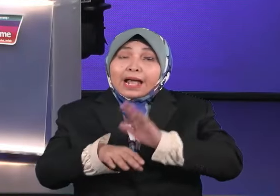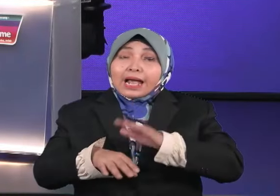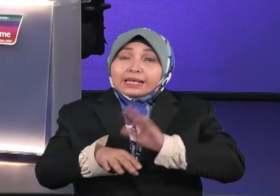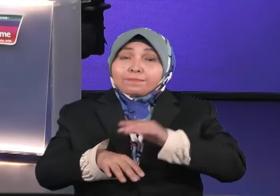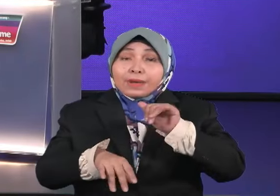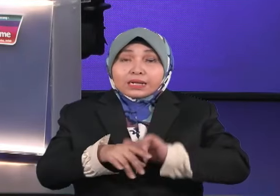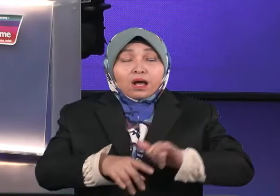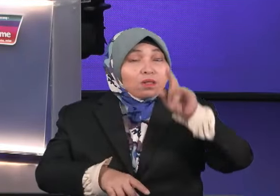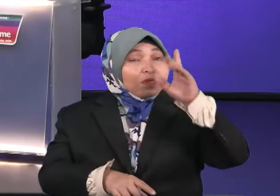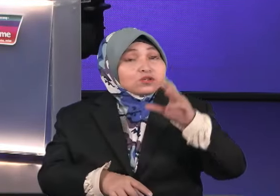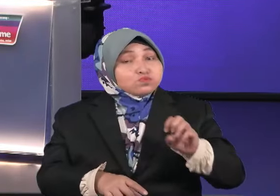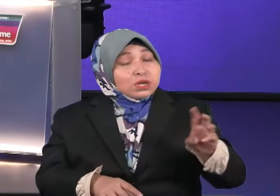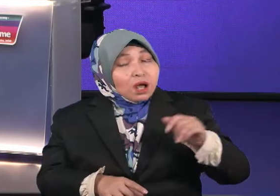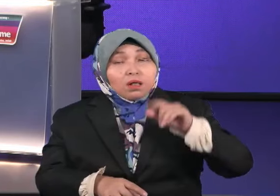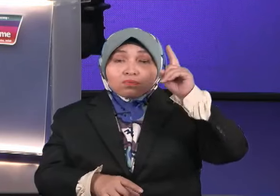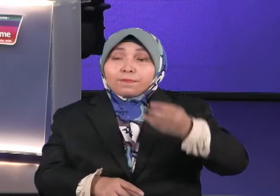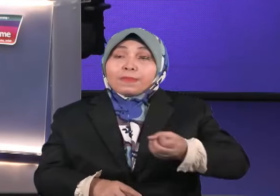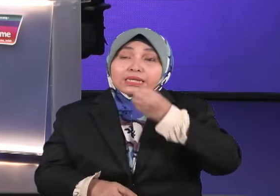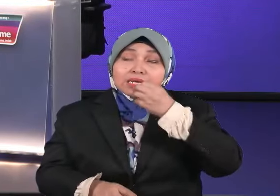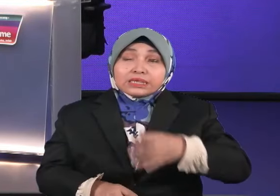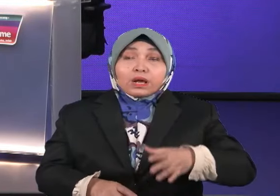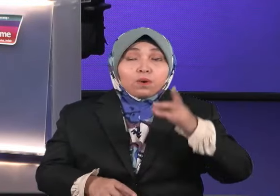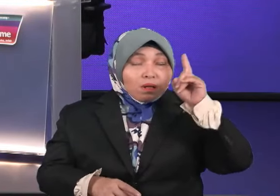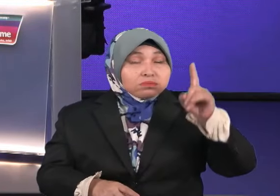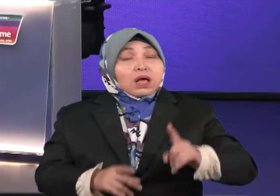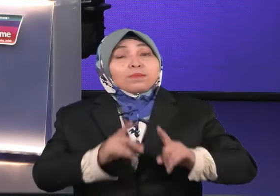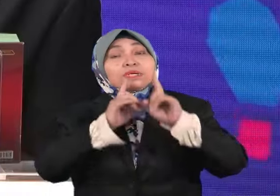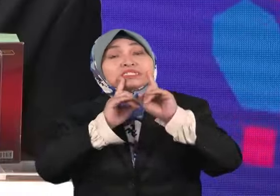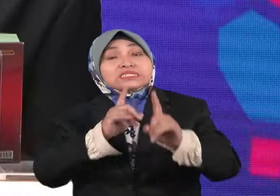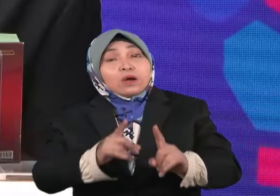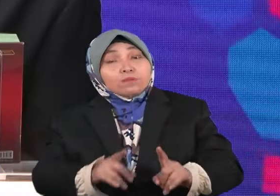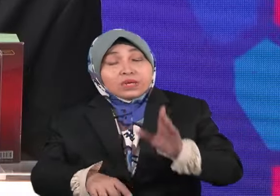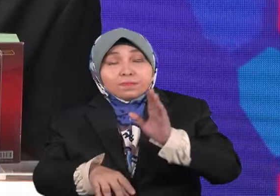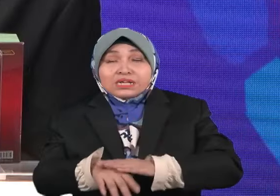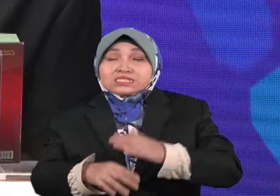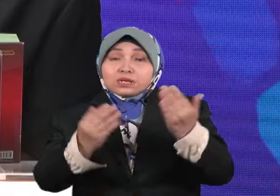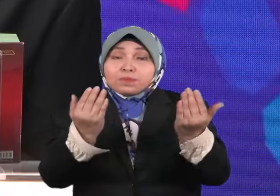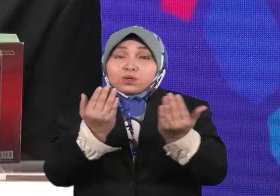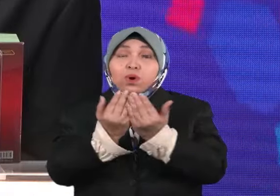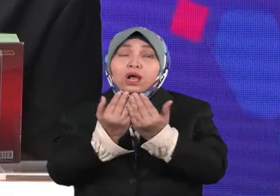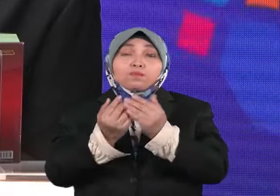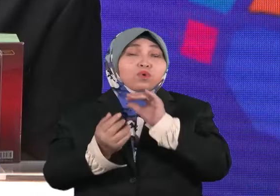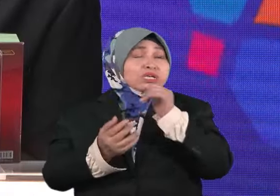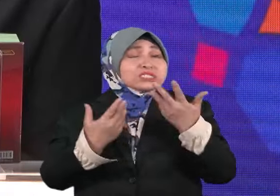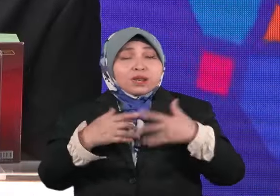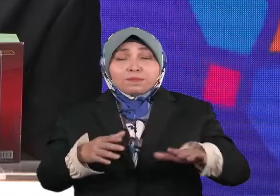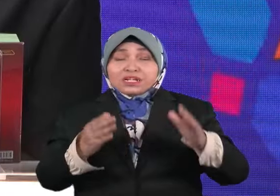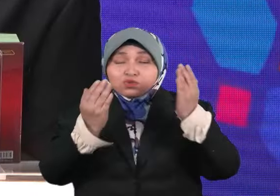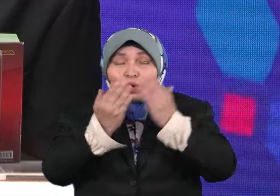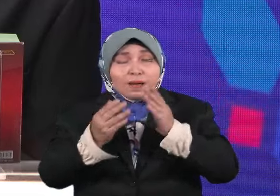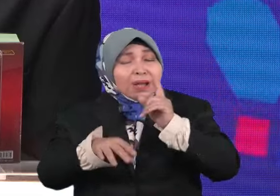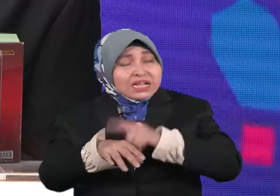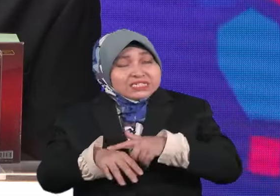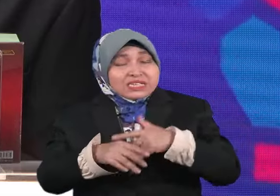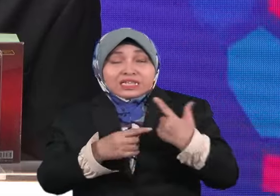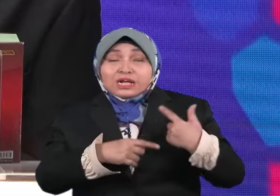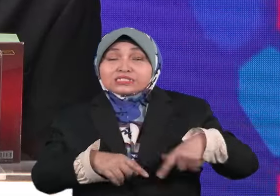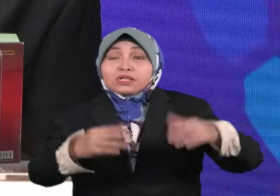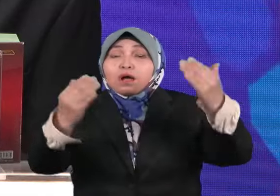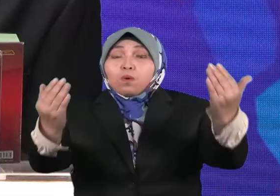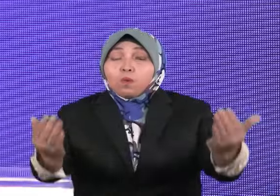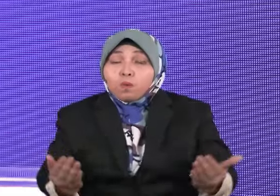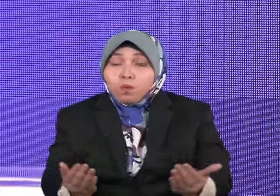Allah Subhanahu Wa Taala, Allah nyatakan Allah menjawabnya ketika dia berdoa, bukan selepas dia berdoa, semasa dia mengangkat